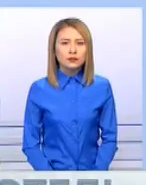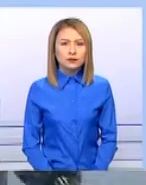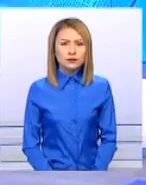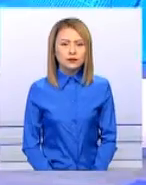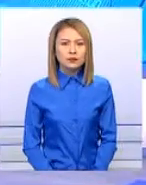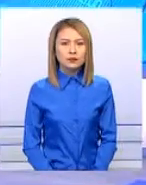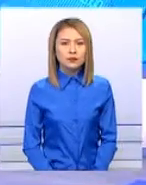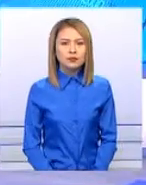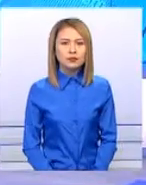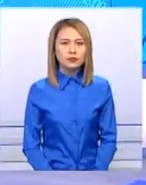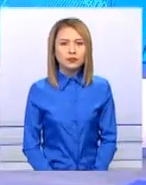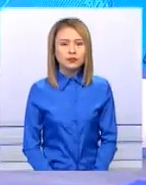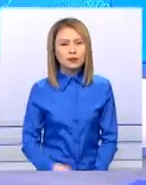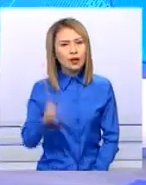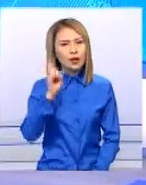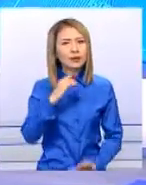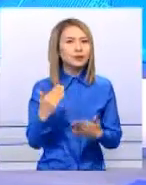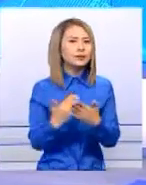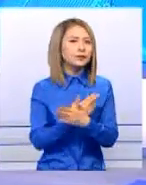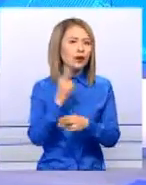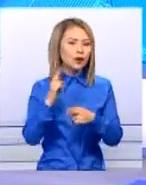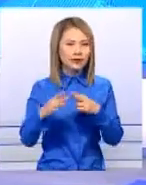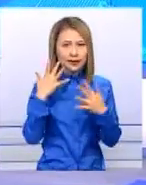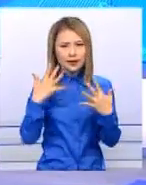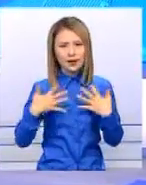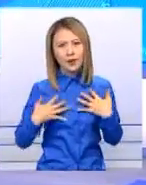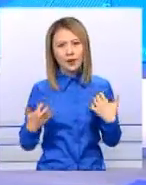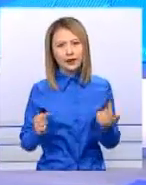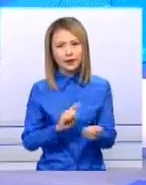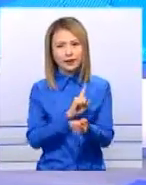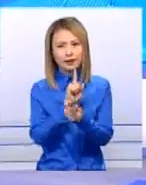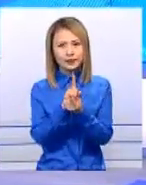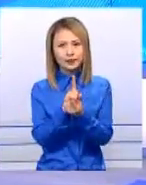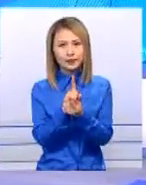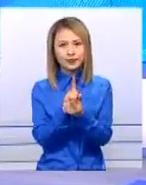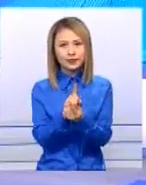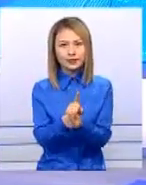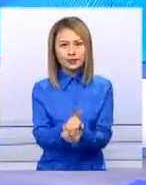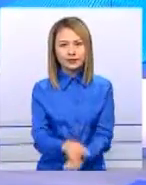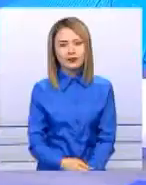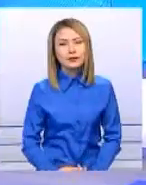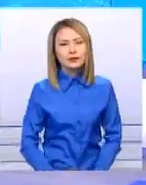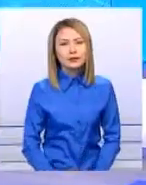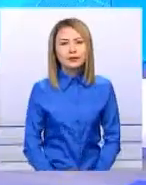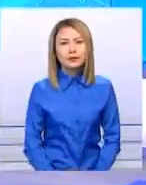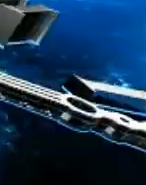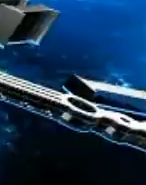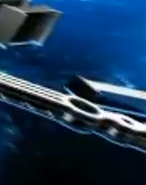Редакциямызға келіп түскен ақпараттар легі осындай болды. Арнамыздан алыстамаңыздар.